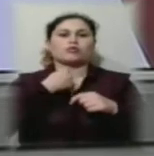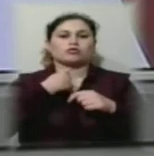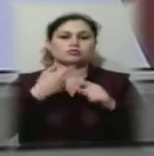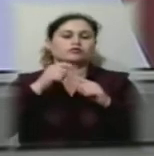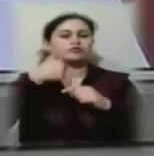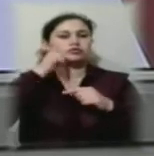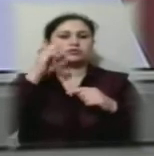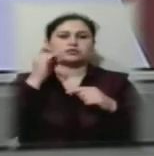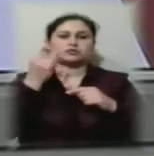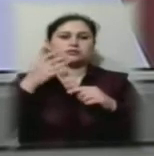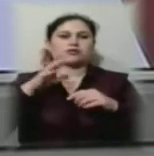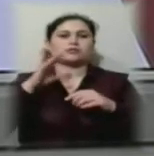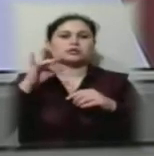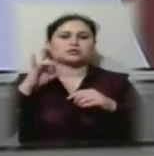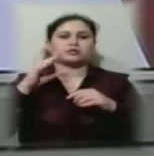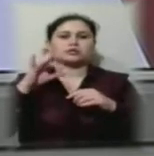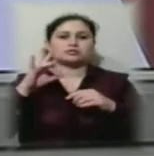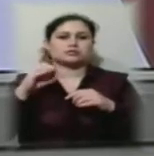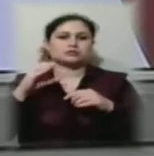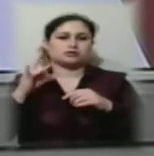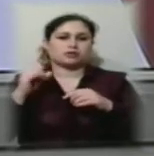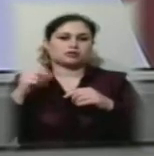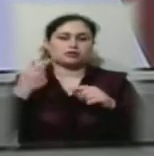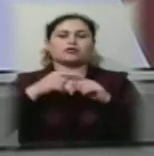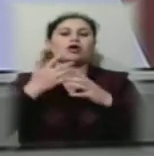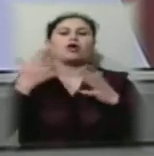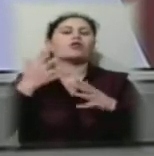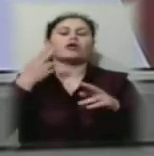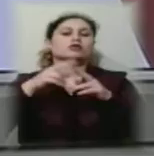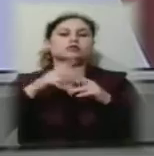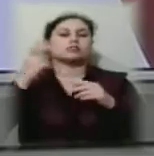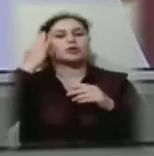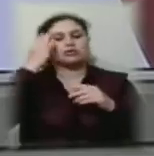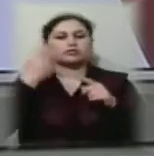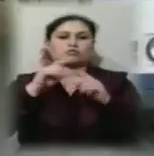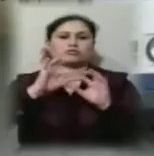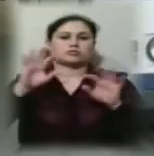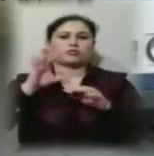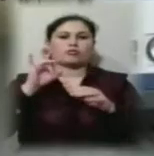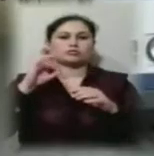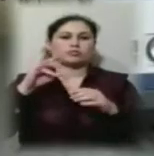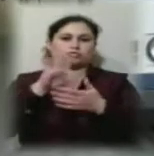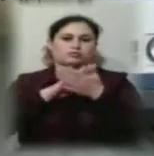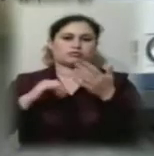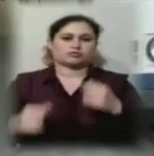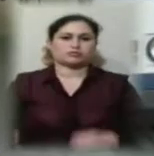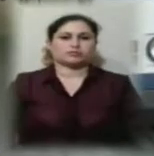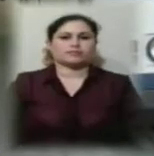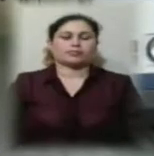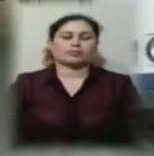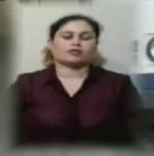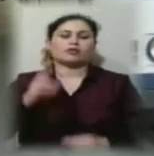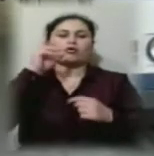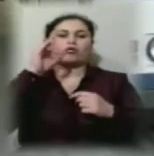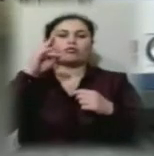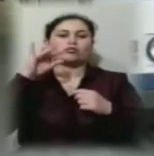міської ради. Які є думки щодо цього кредиту, дізнавались наші кореспонденти. Комунальне підприємство «Херсон